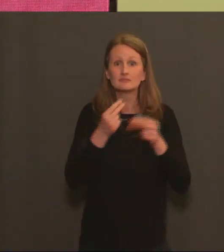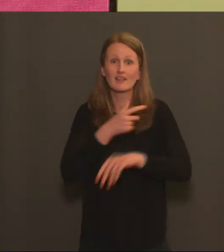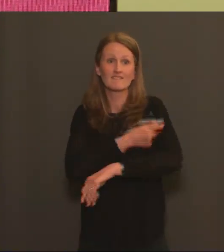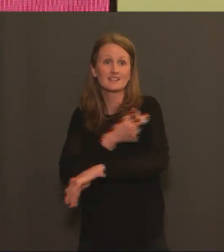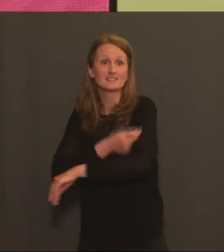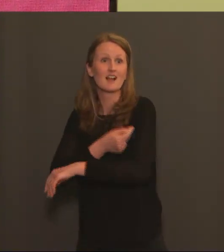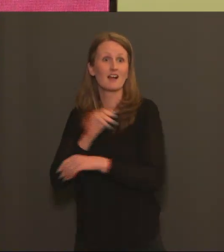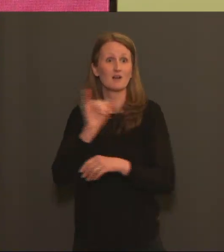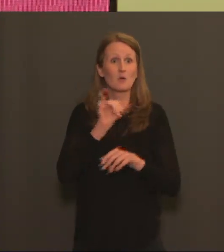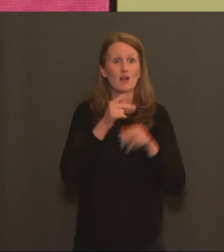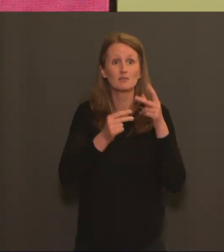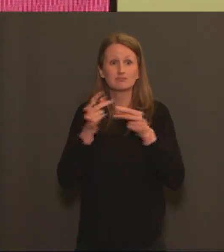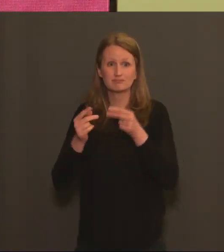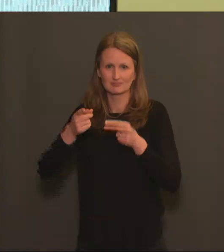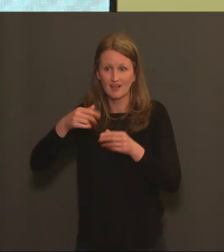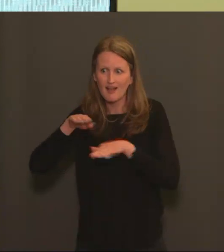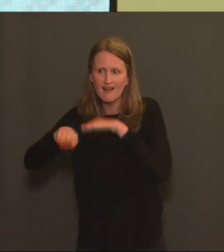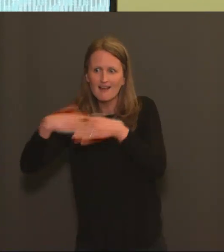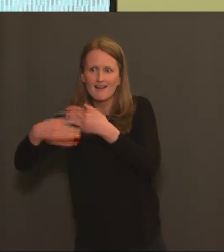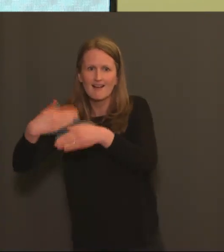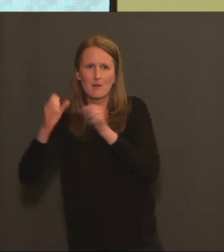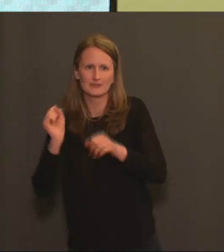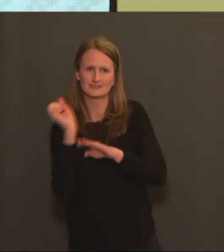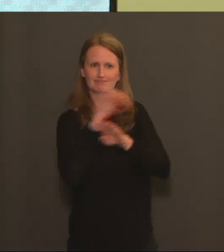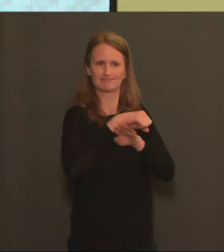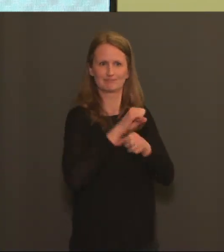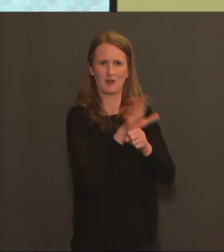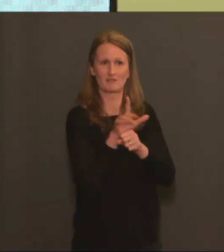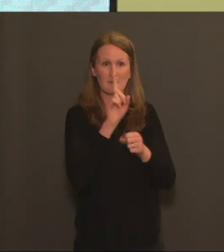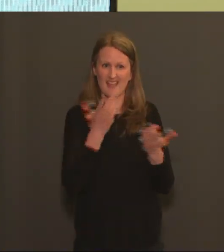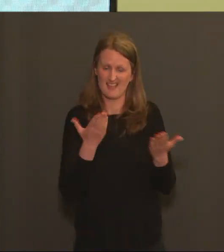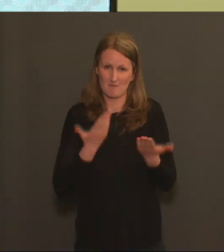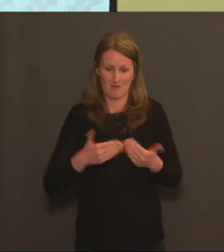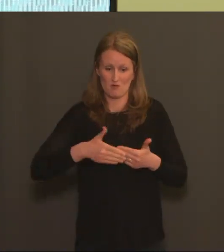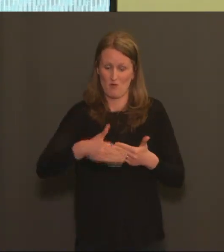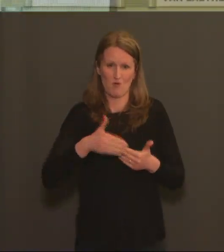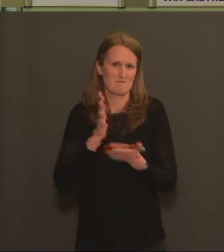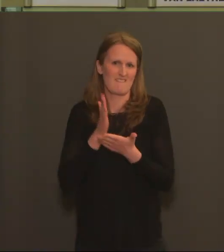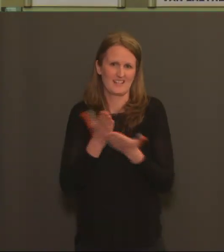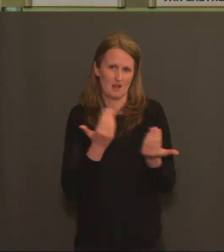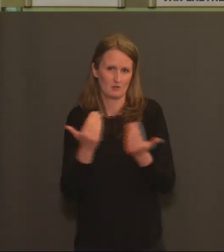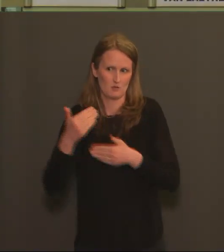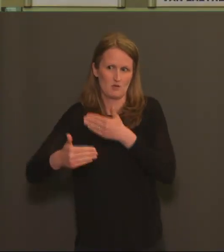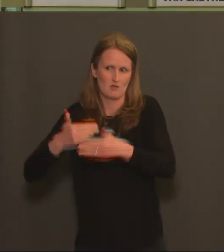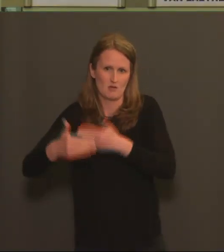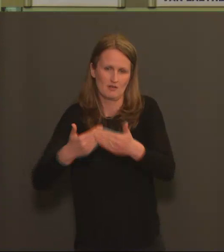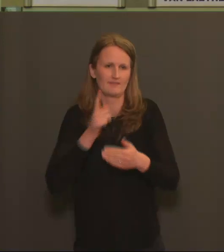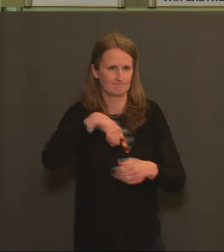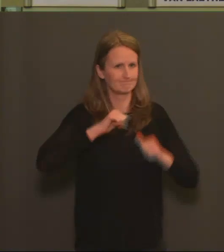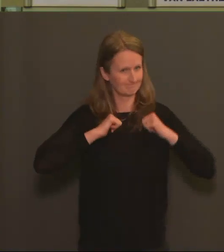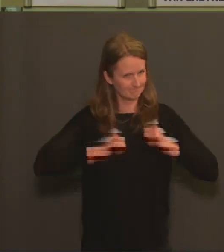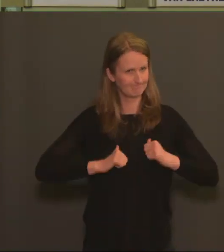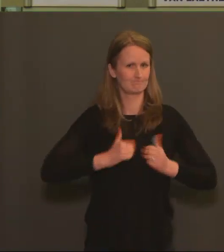de le faire en toute sécurité. Comme vous le voyez sur la diapositive, au cours de la semaine dernière, il y a eu en moyenne